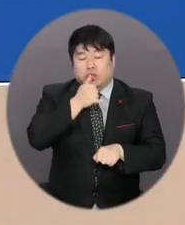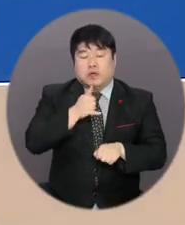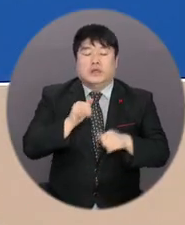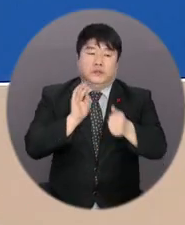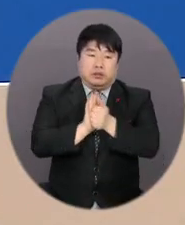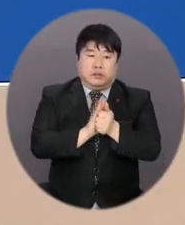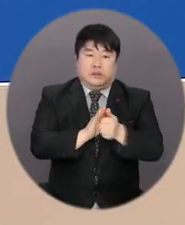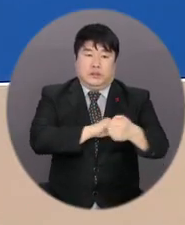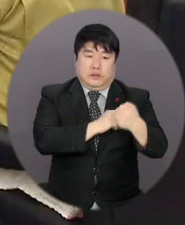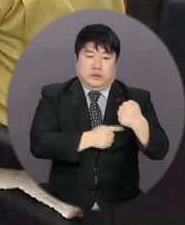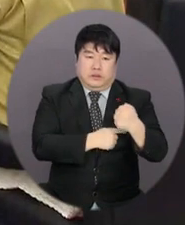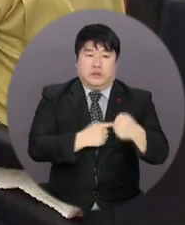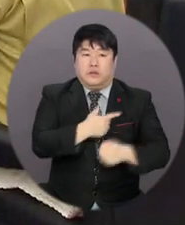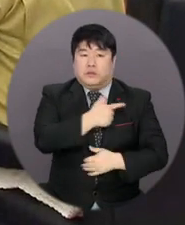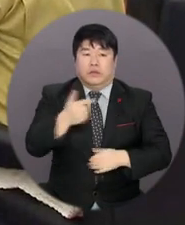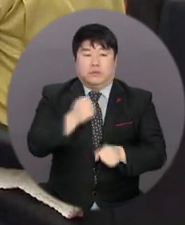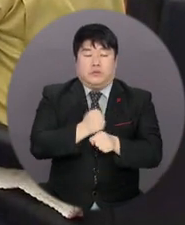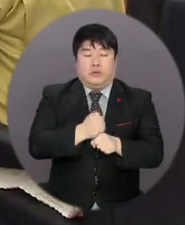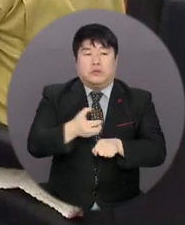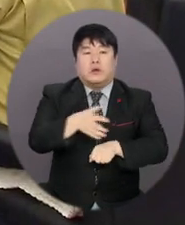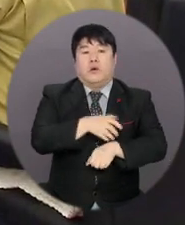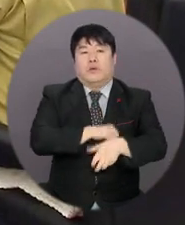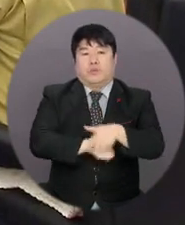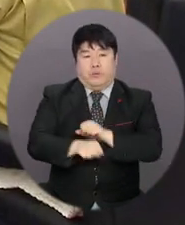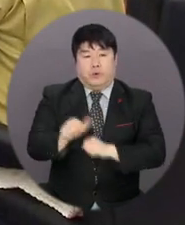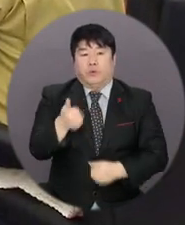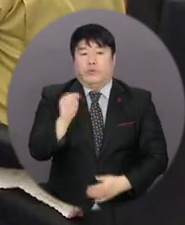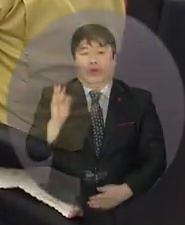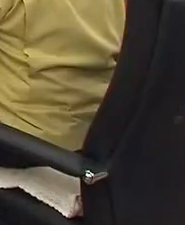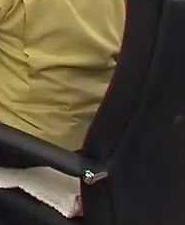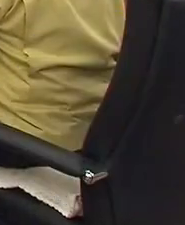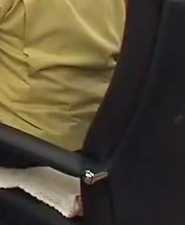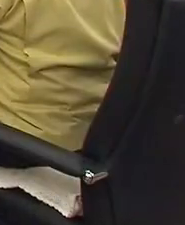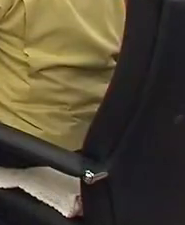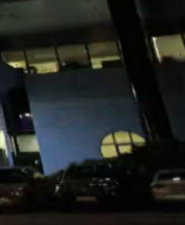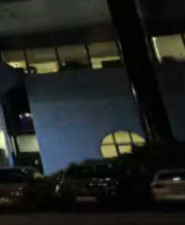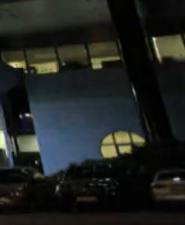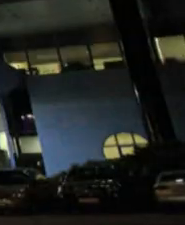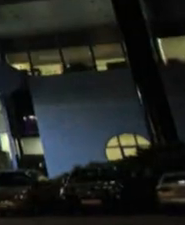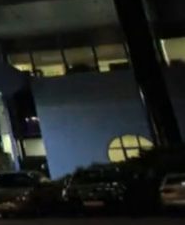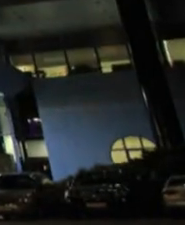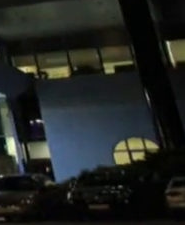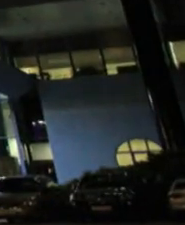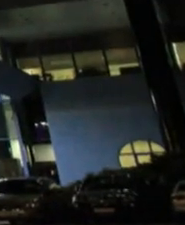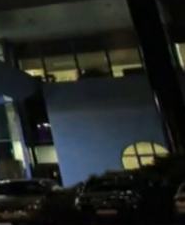몸집 불리기도 본격화되고 있습니다. MBC 뉴스 이계상입니다.